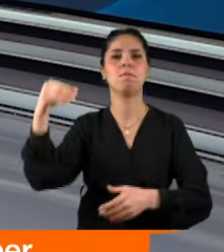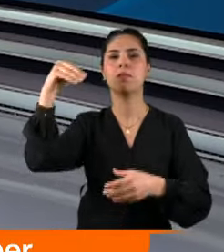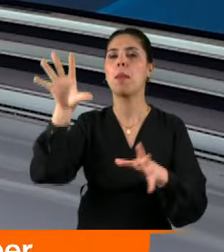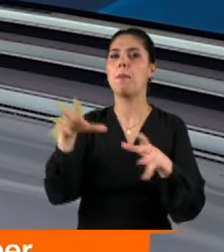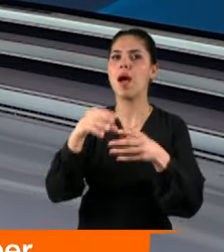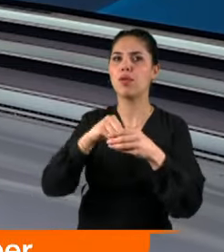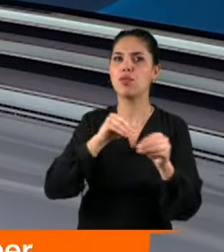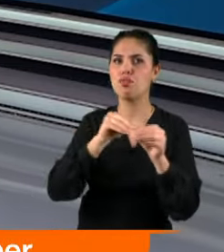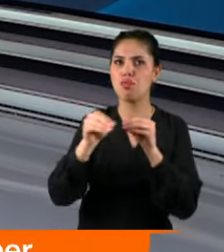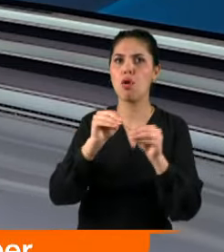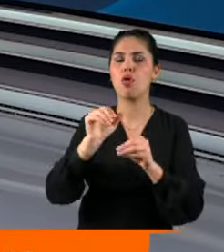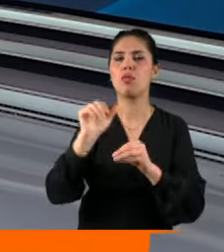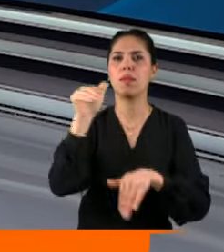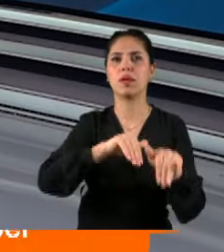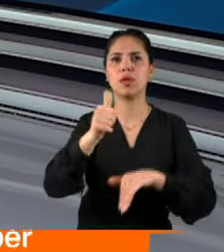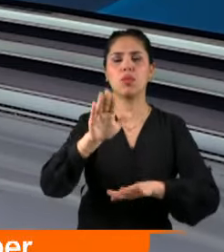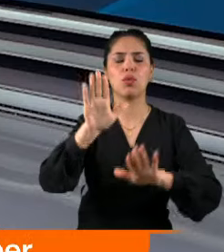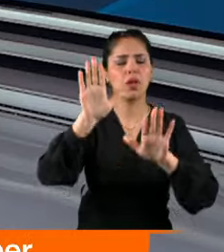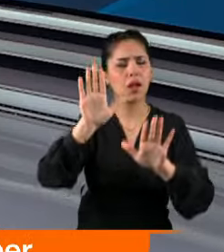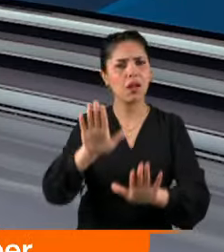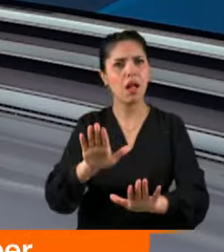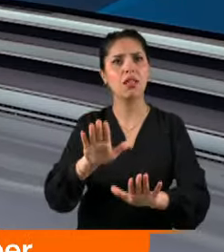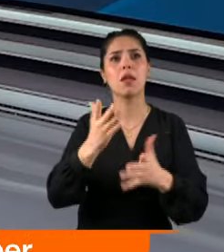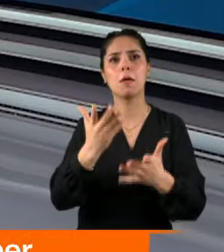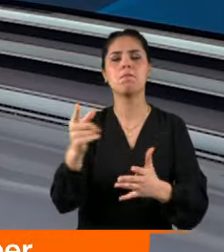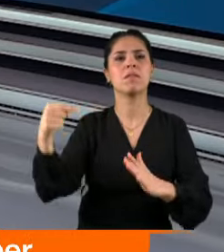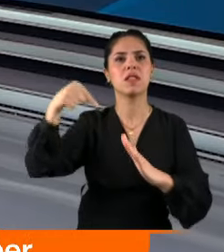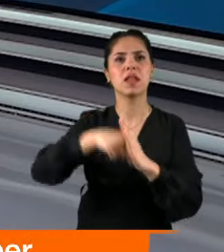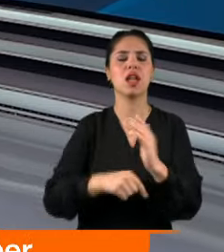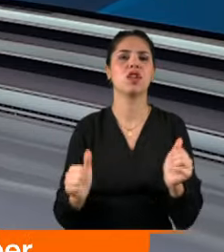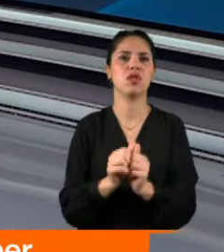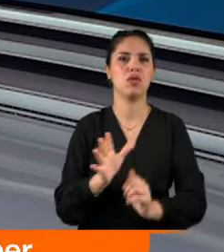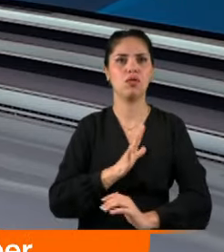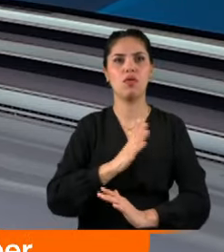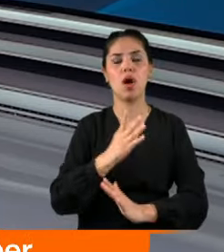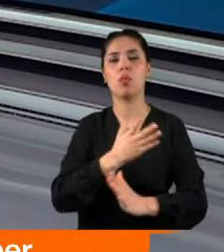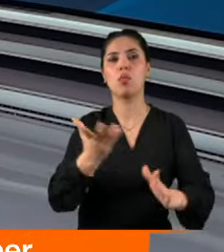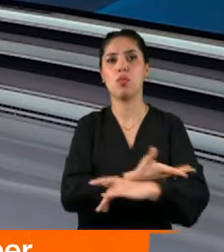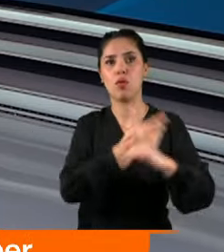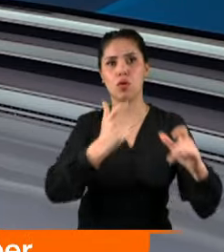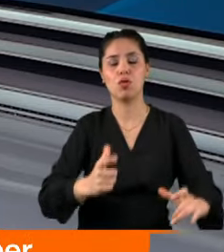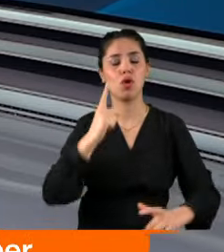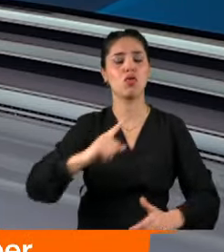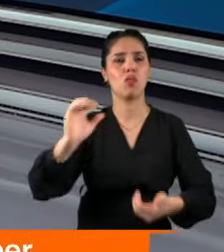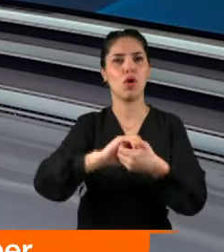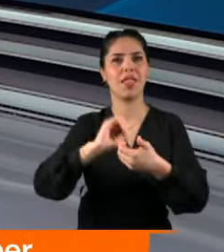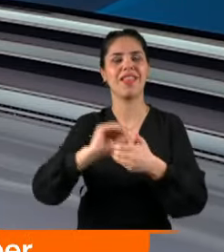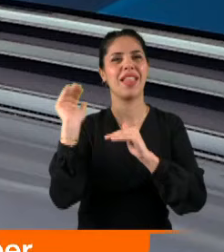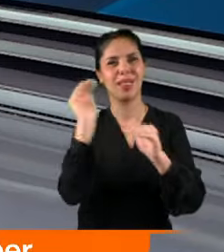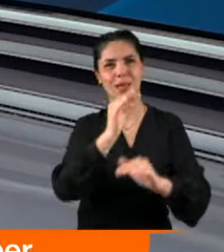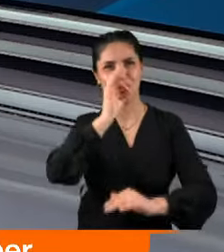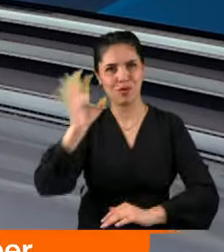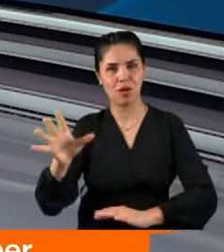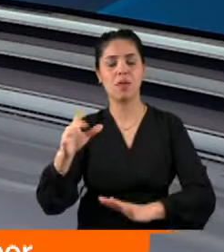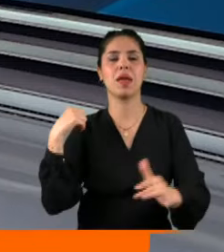Partideki çatlak seçime günler kala gitgide derinleşiyor. Önce büyük şehirlerde Cumhur İttifakı'nı destekleyelim çağrısı, ardından da Yeniden Refah